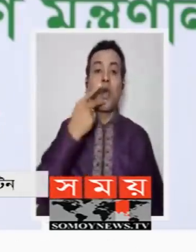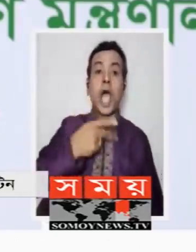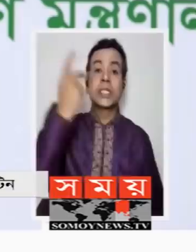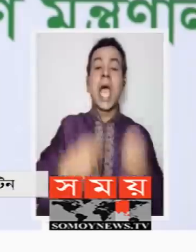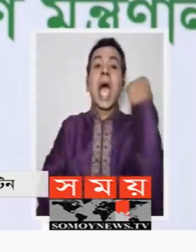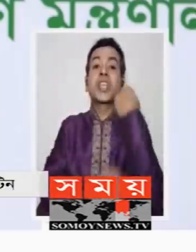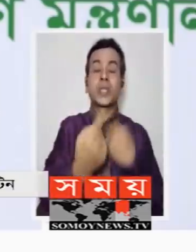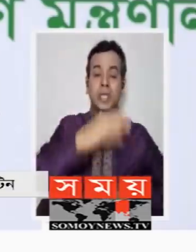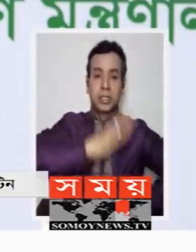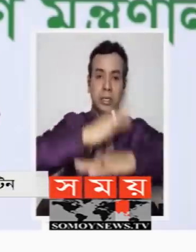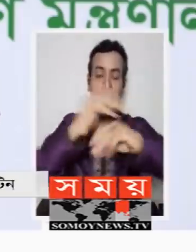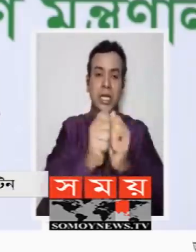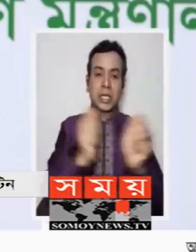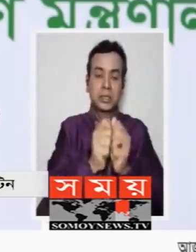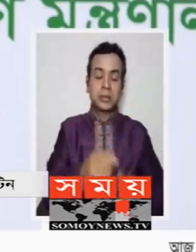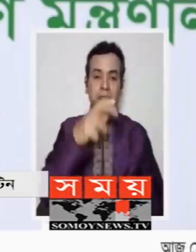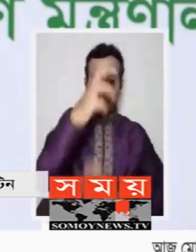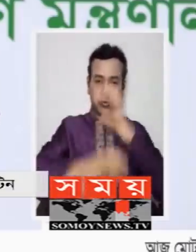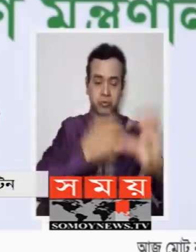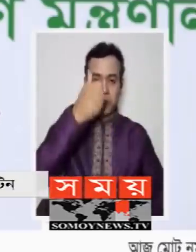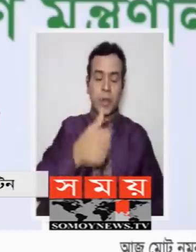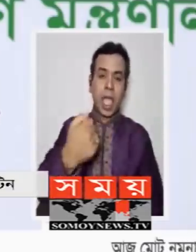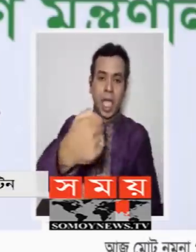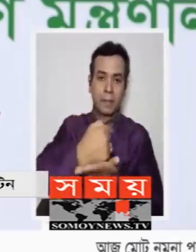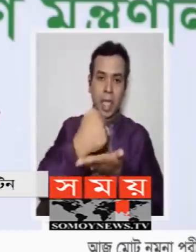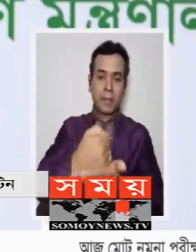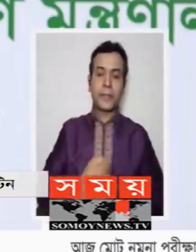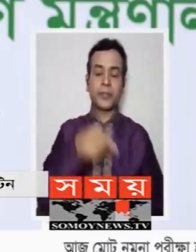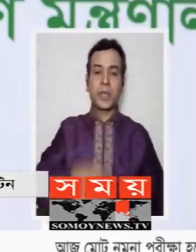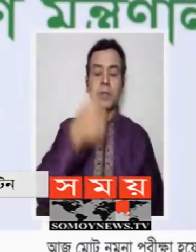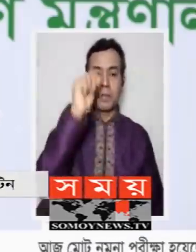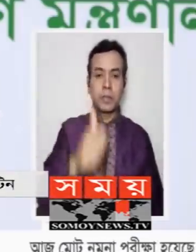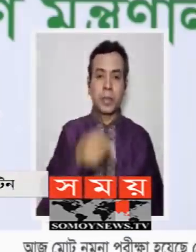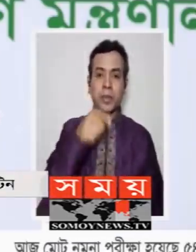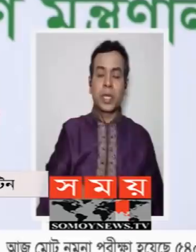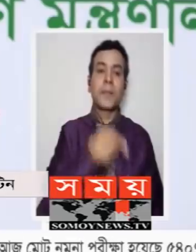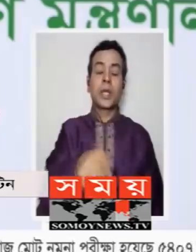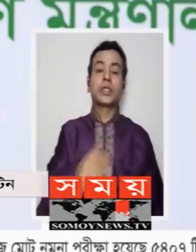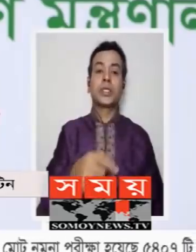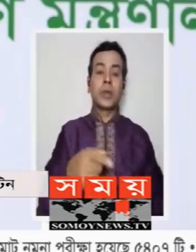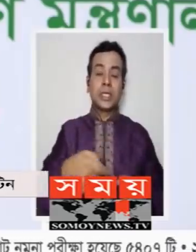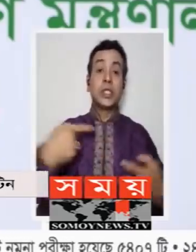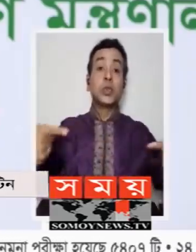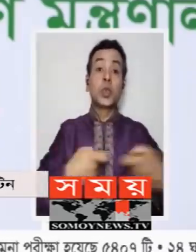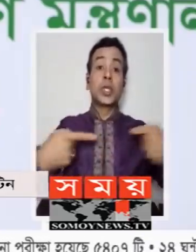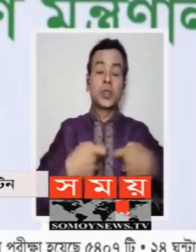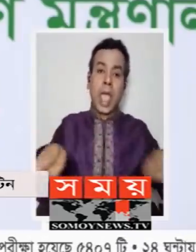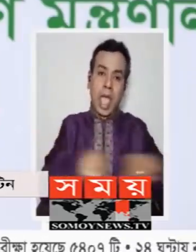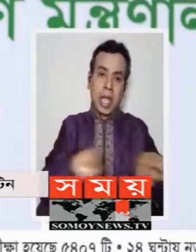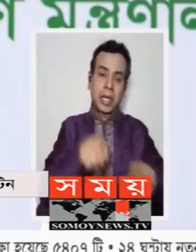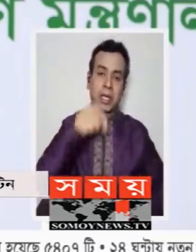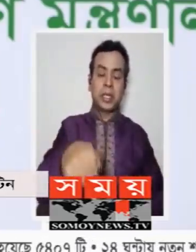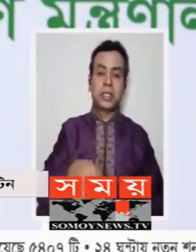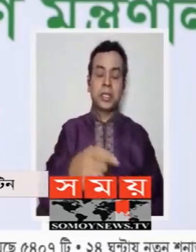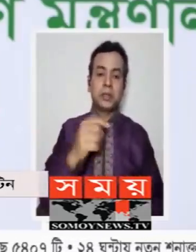সেনাবাহিনীকে, যারা আমাদের সাথে ওতপ্রোতভাবে কাজ করে যাচ্ছেন। আমাদের অনেক হাসপাতাল তৈরিতে, স্বাস্থ্য অধিদপ্তরের অনেক হাসপাতাল তৈরিতে তারা সহায়তা